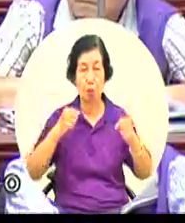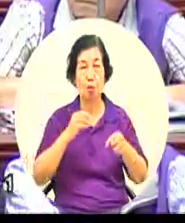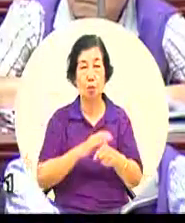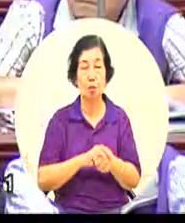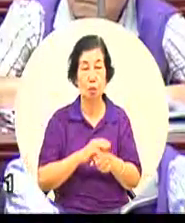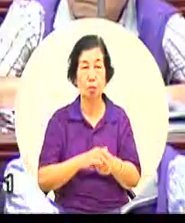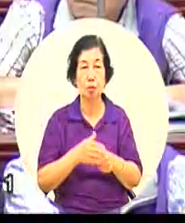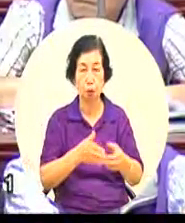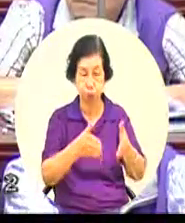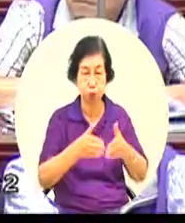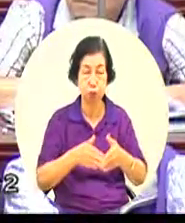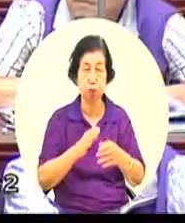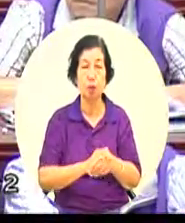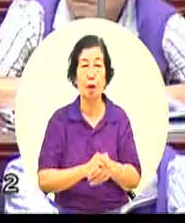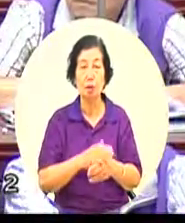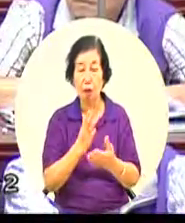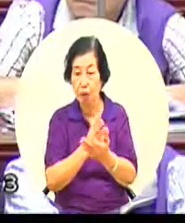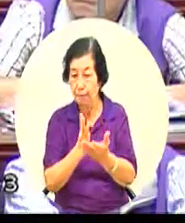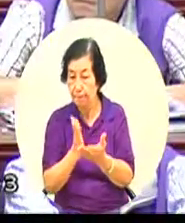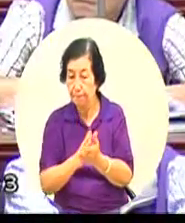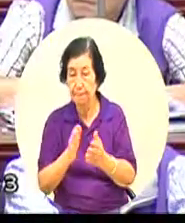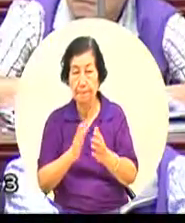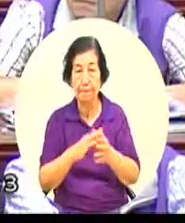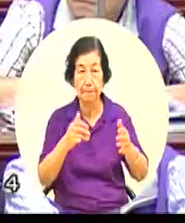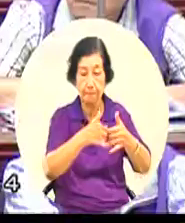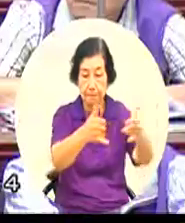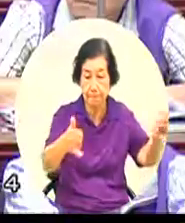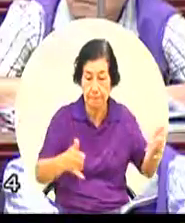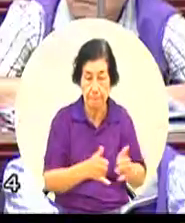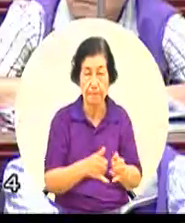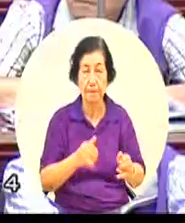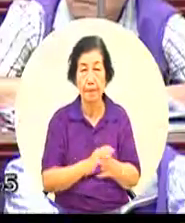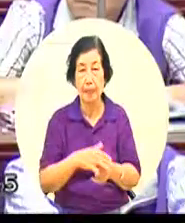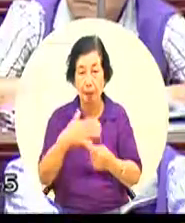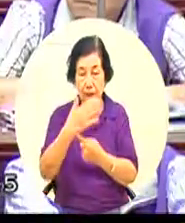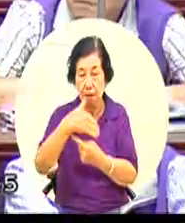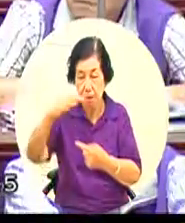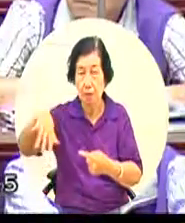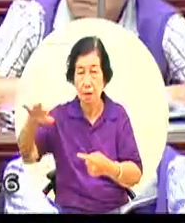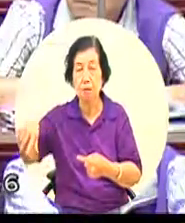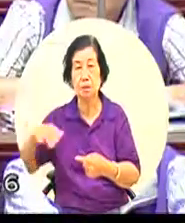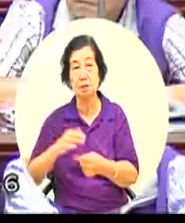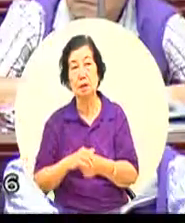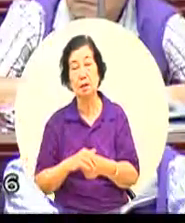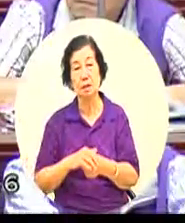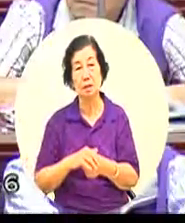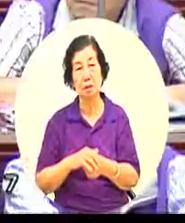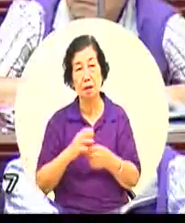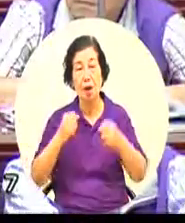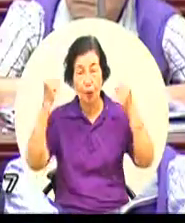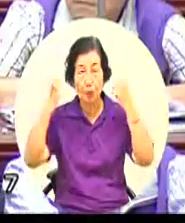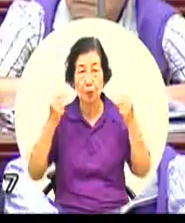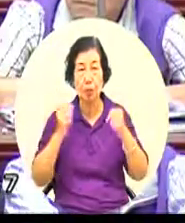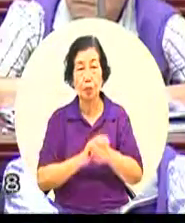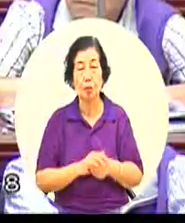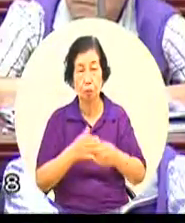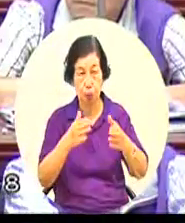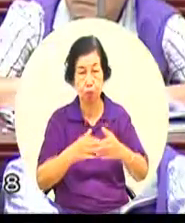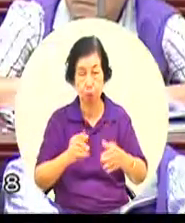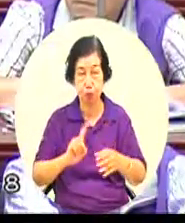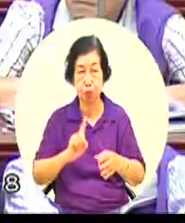这个针对不同的族群哈，在这个旗山地区的运动需求，跟大概也跟议员报告基本数字哦。我们做